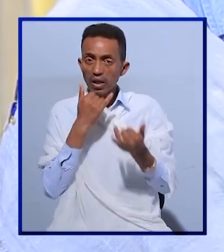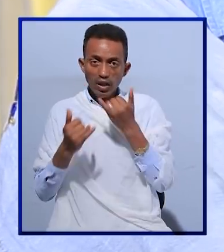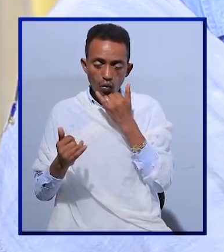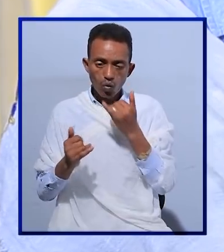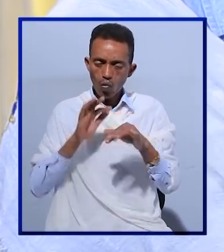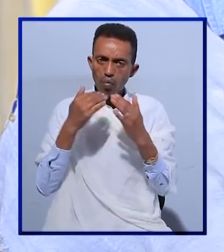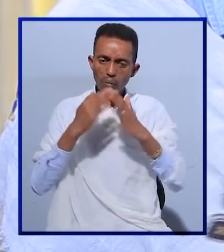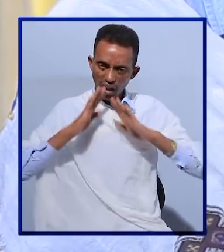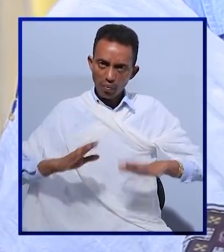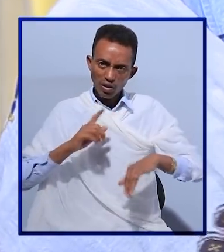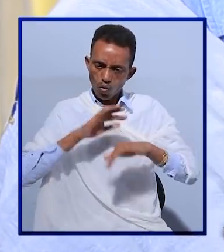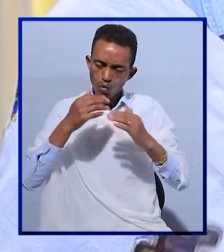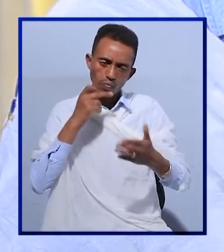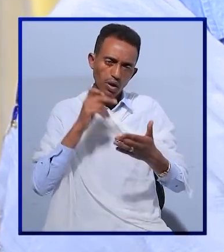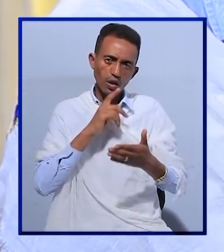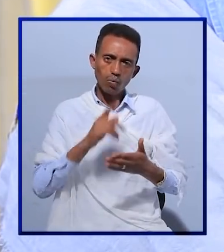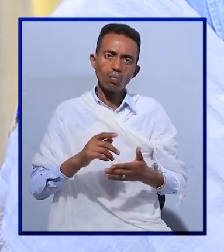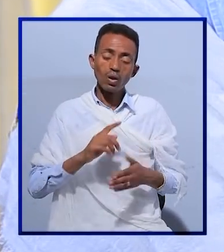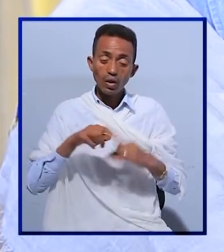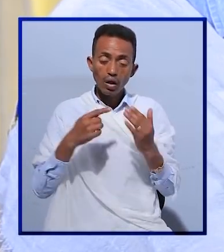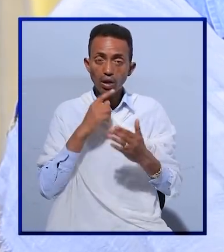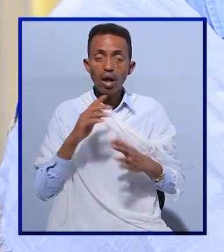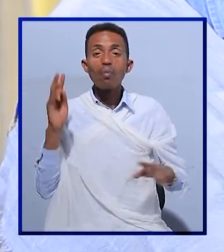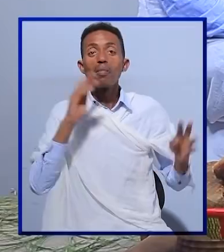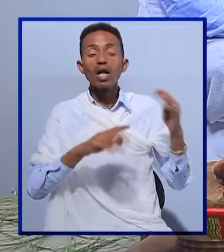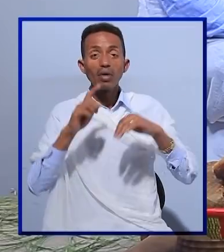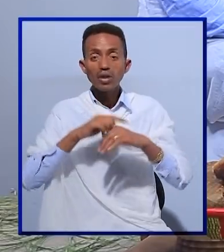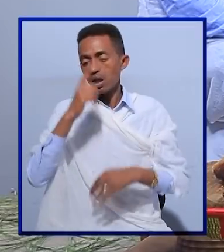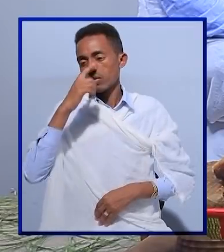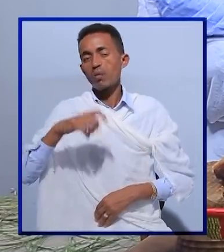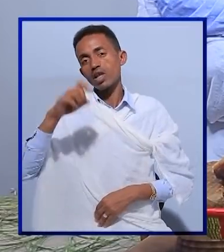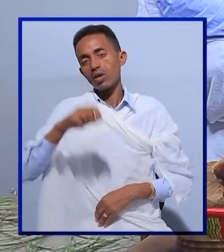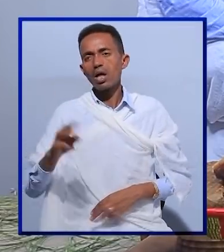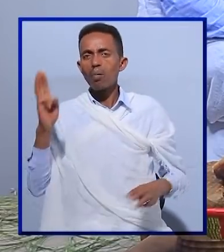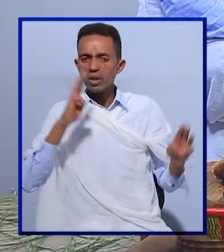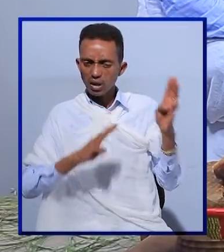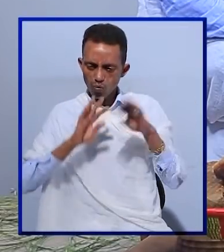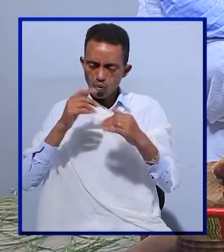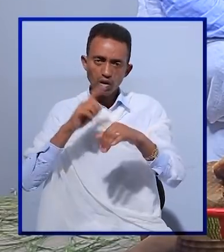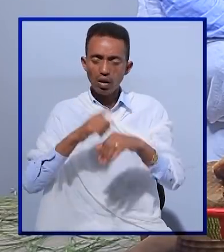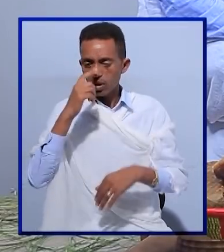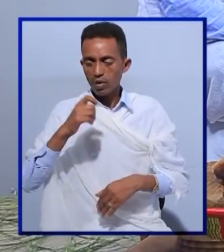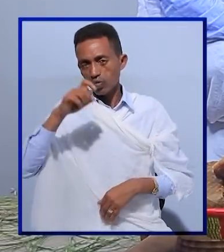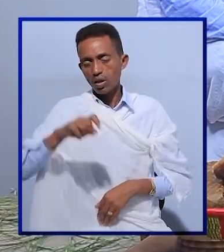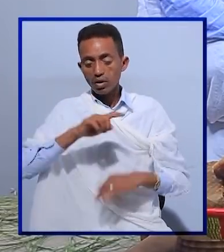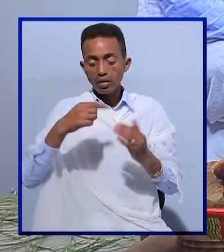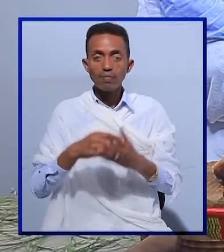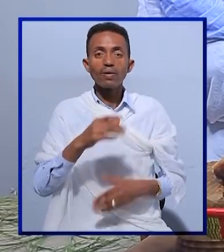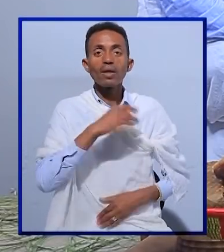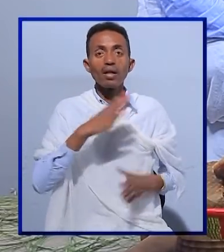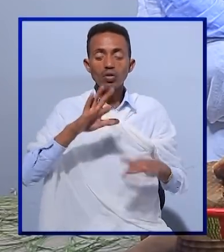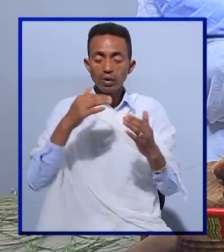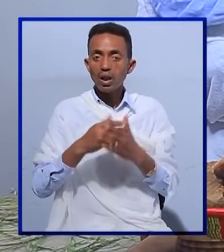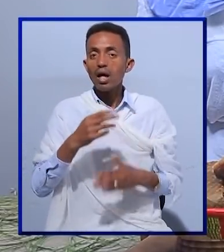ነው። በደህነኛው ጊዜማ ሁሉም ሰው ጻድቅ ነው፣ ደግ ነው። በመከራውም ጊዜ መታመን ያስፈልጋል፣ በችግሩም ጊዜ ማለት